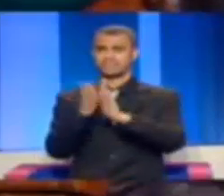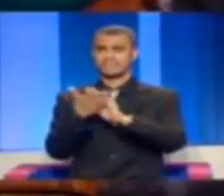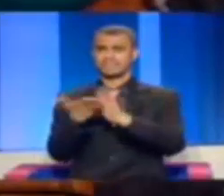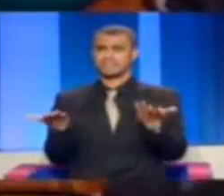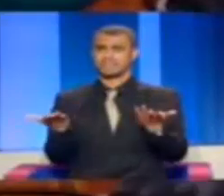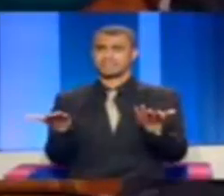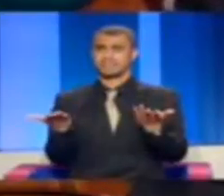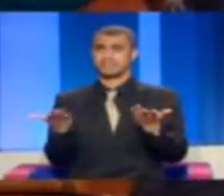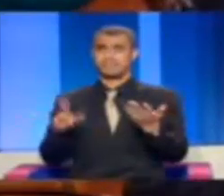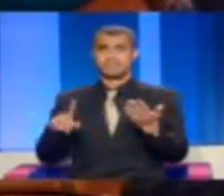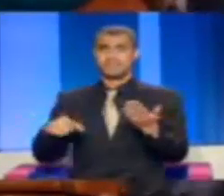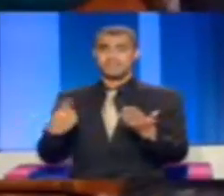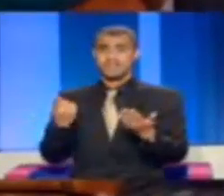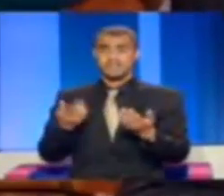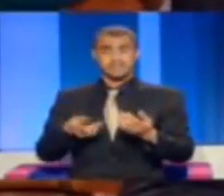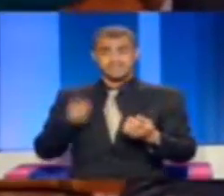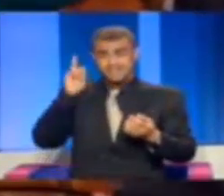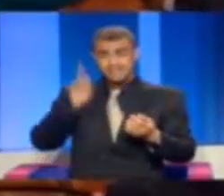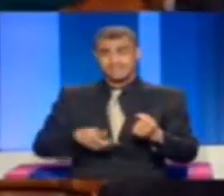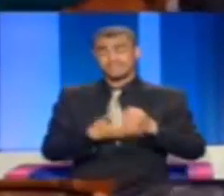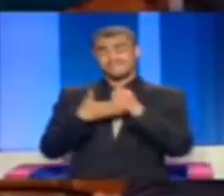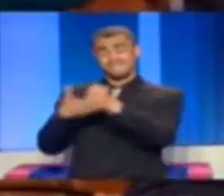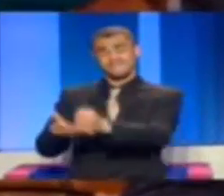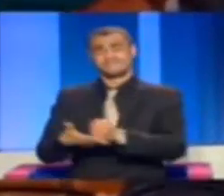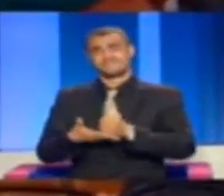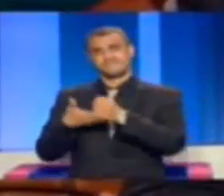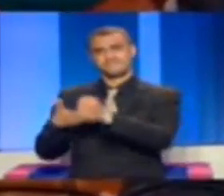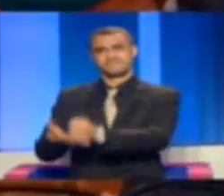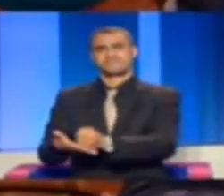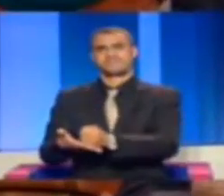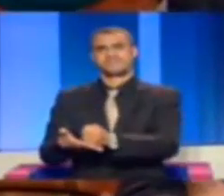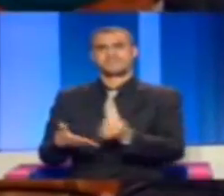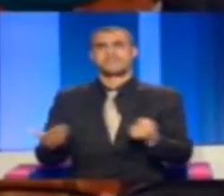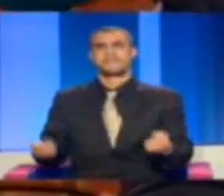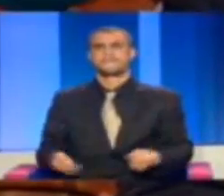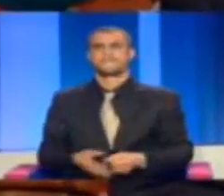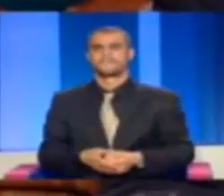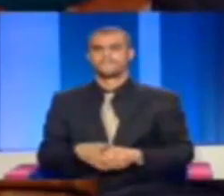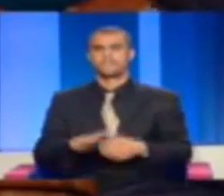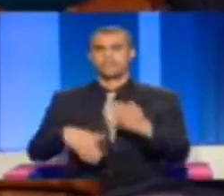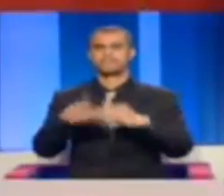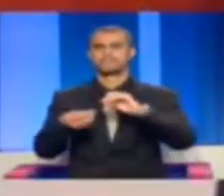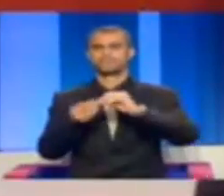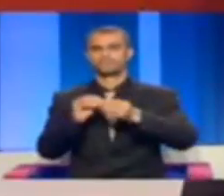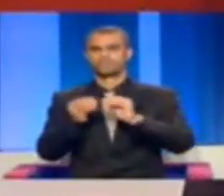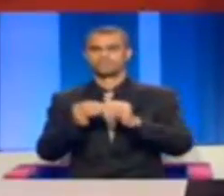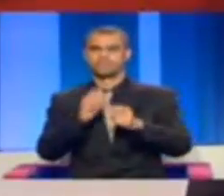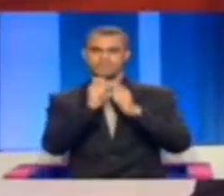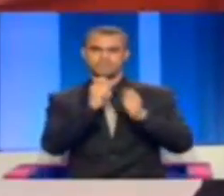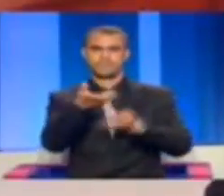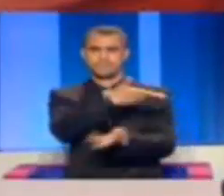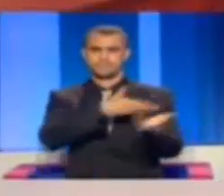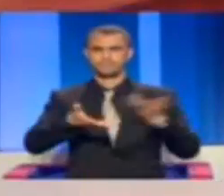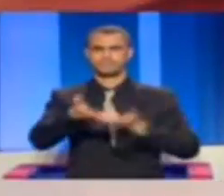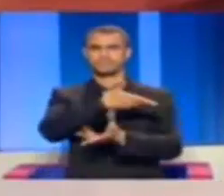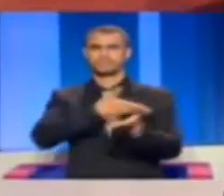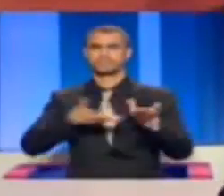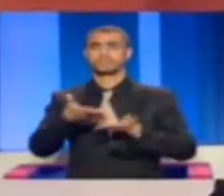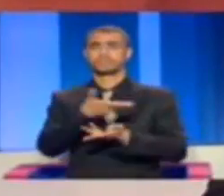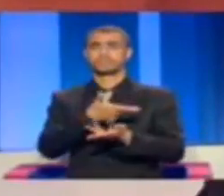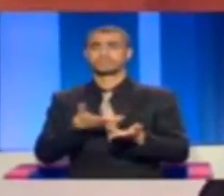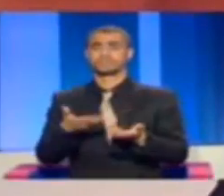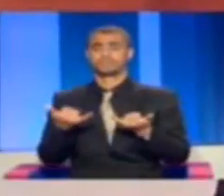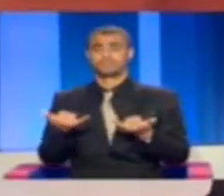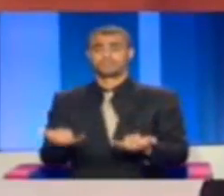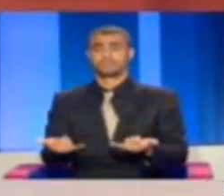كاين جمعيات كاين كذا كاين هذا، ولكن تنسلقا هذا الدعم راه ماشي غير كافي. نرجعوا طبعا للمشاكل اللي كتعوق امام